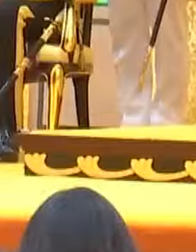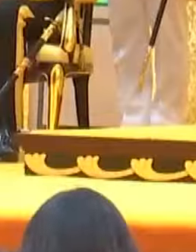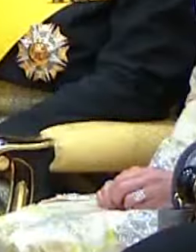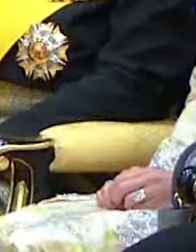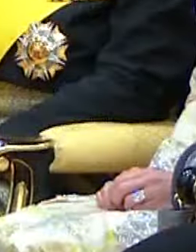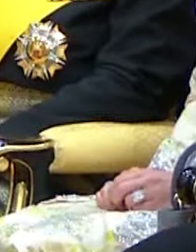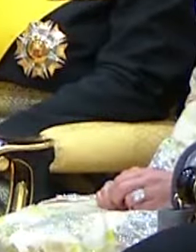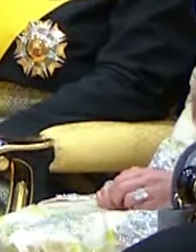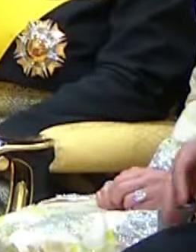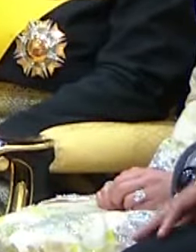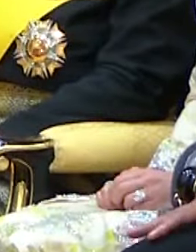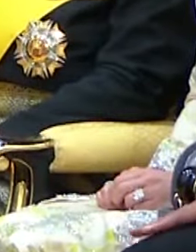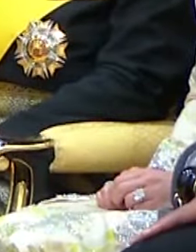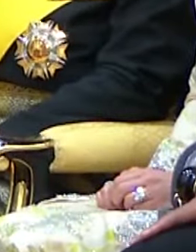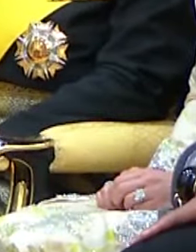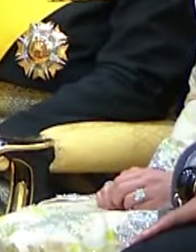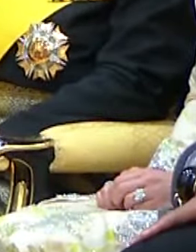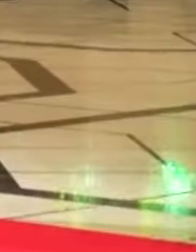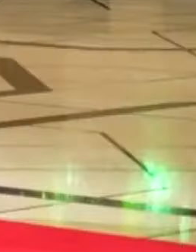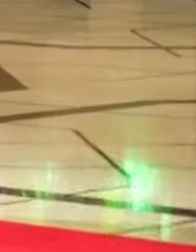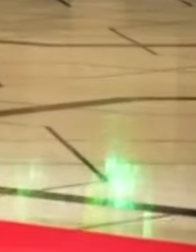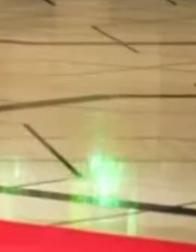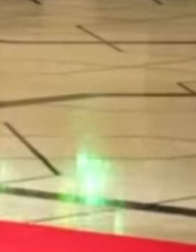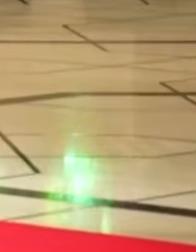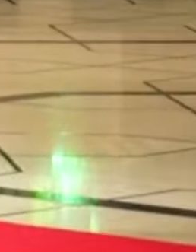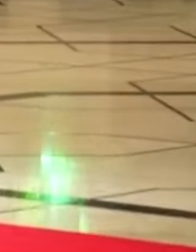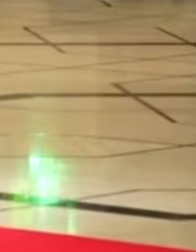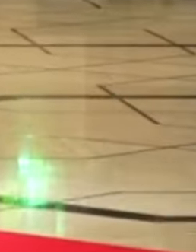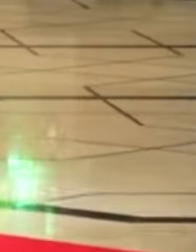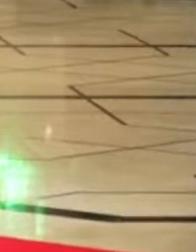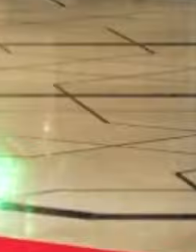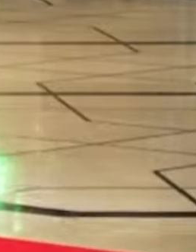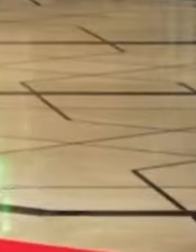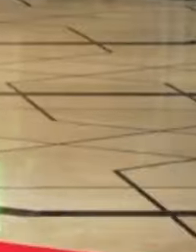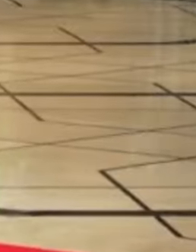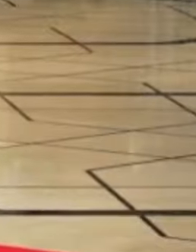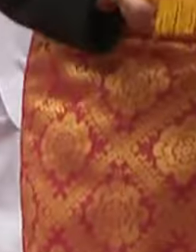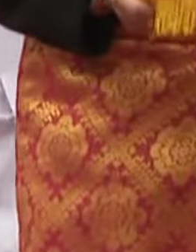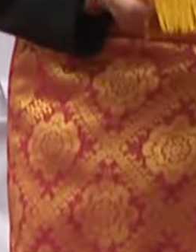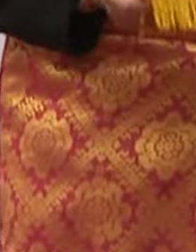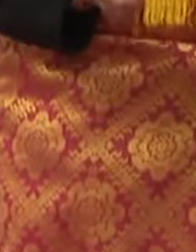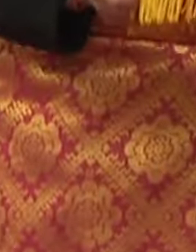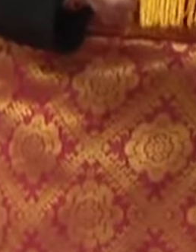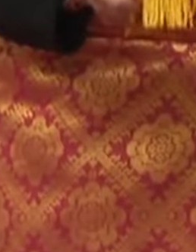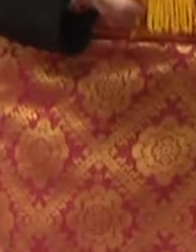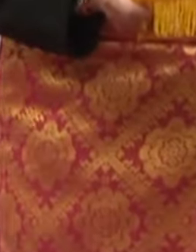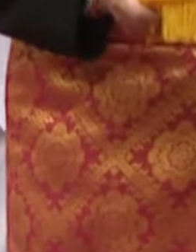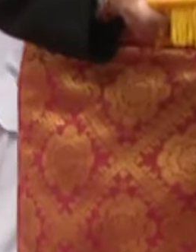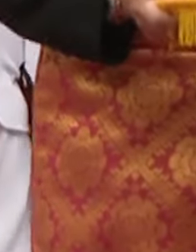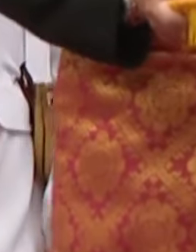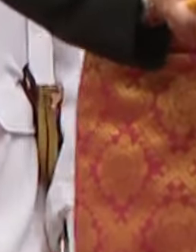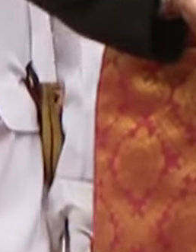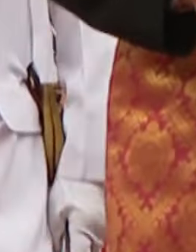setinggi-tinggi penghargaan dan ucapan terima kasih kepada seluruh lapisan rakyat